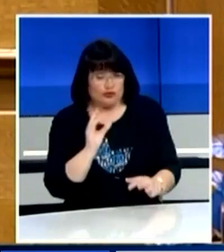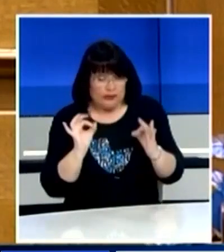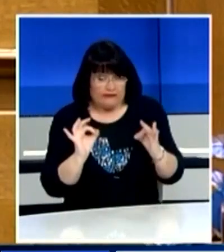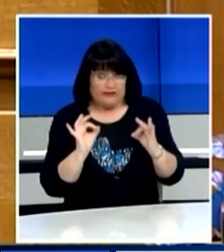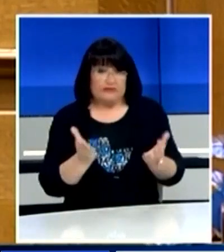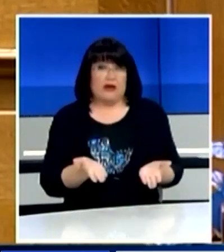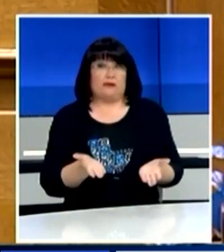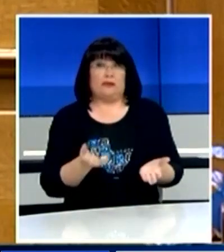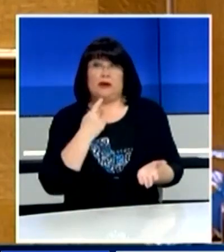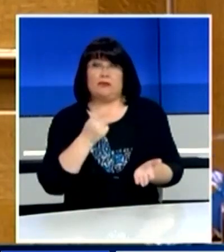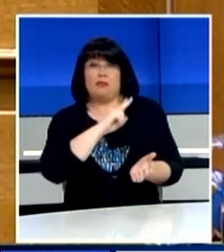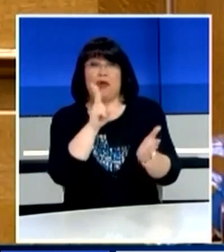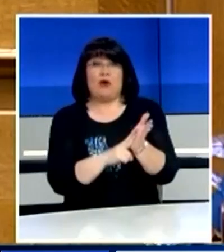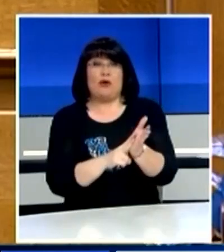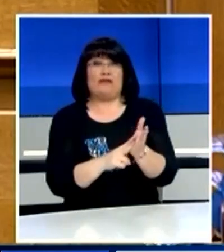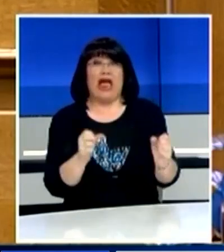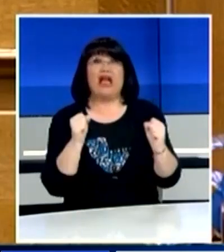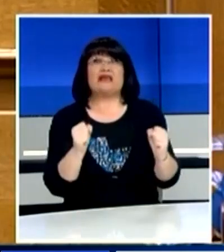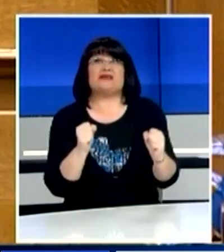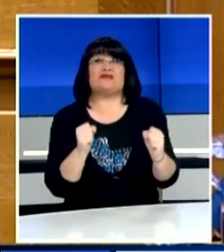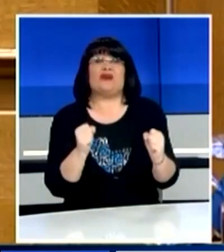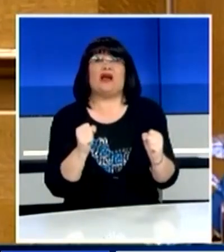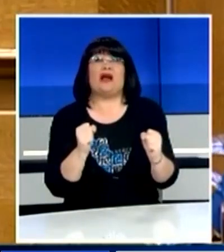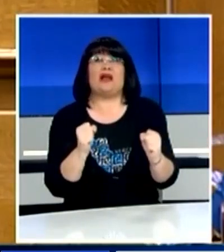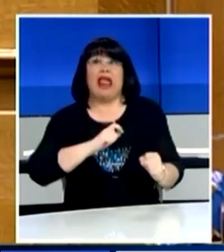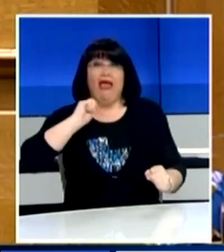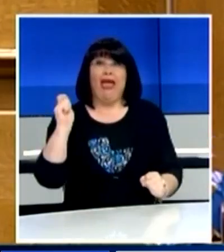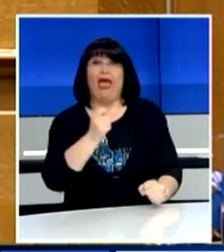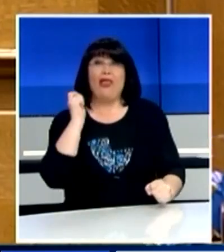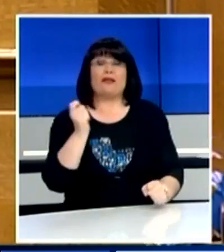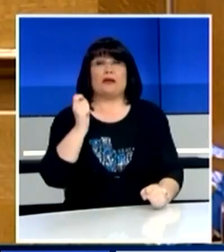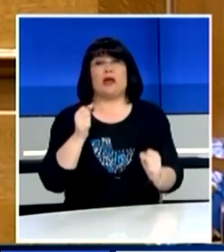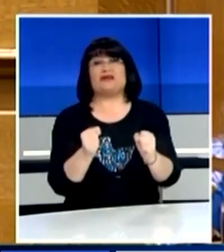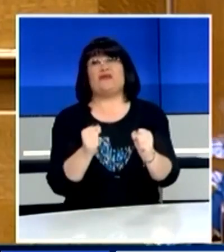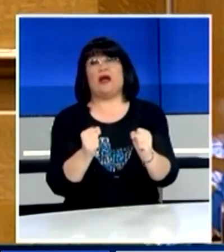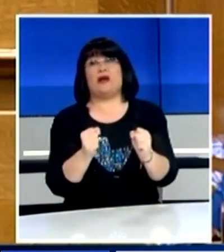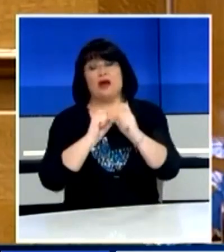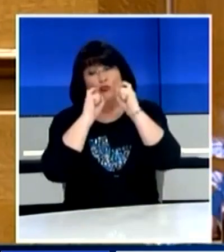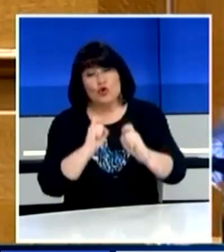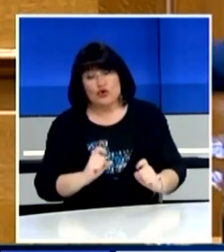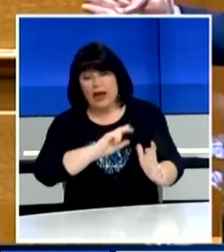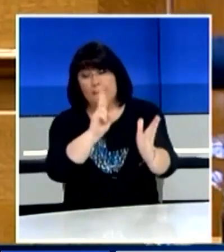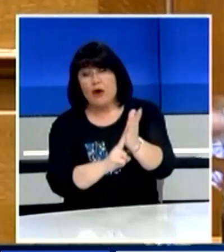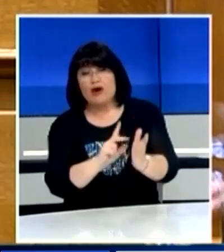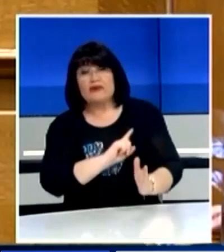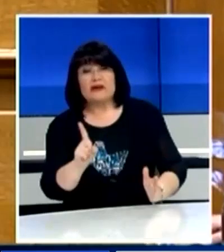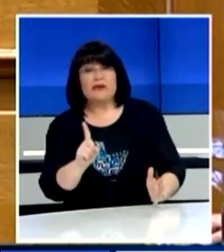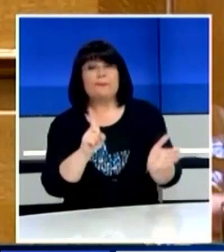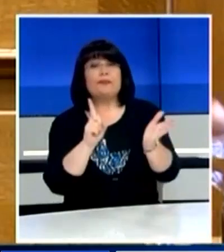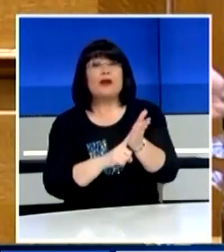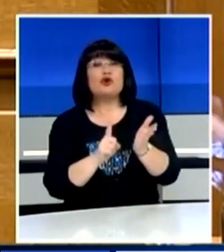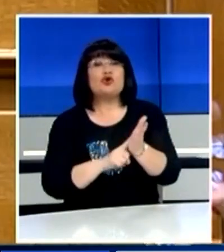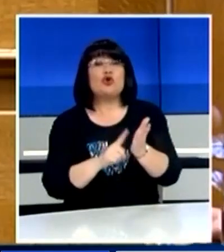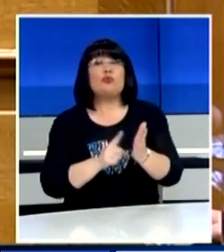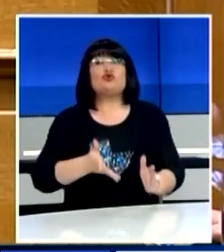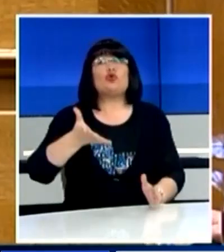εμείς, βεβαίως. Λόγοι ασφάλειας, εθνικής θα έλεγα ασφάλειας, το επιβάλλουν αυτό. Νόμος κυβερνήσεως